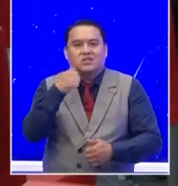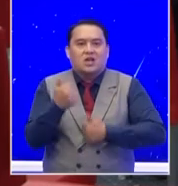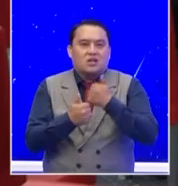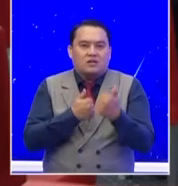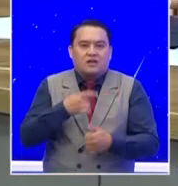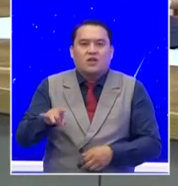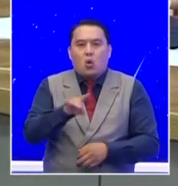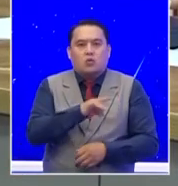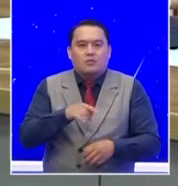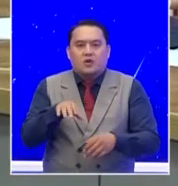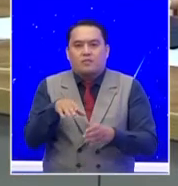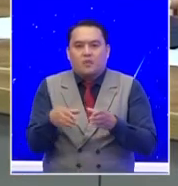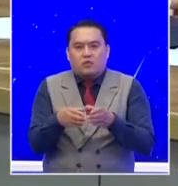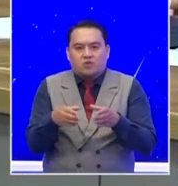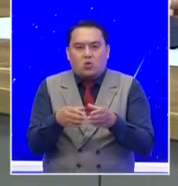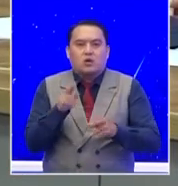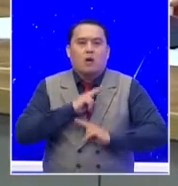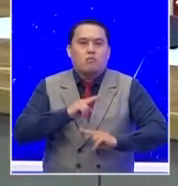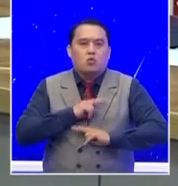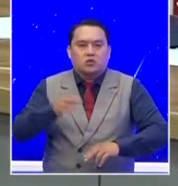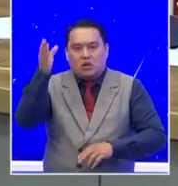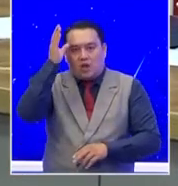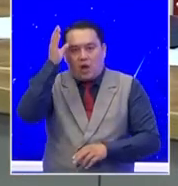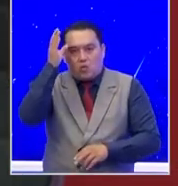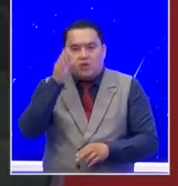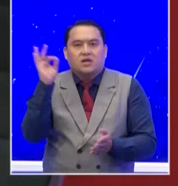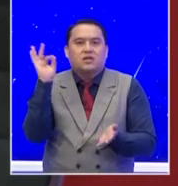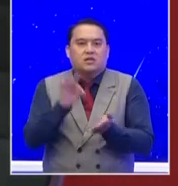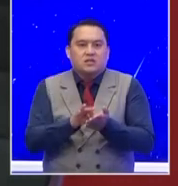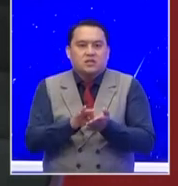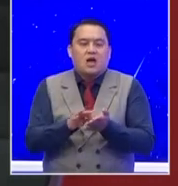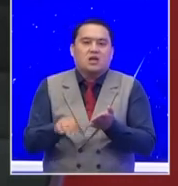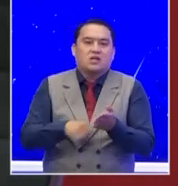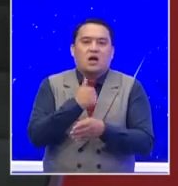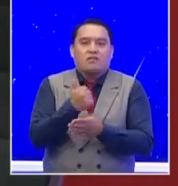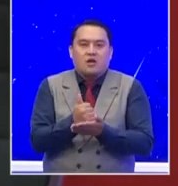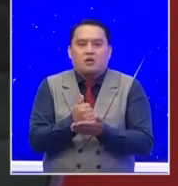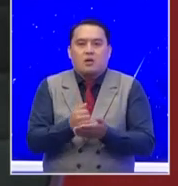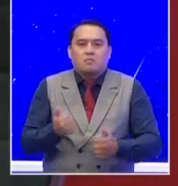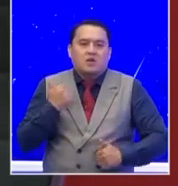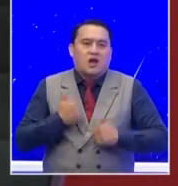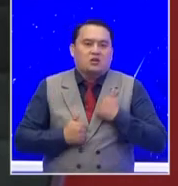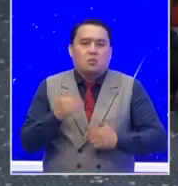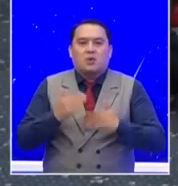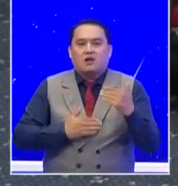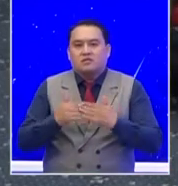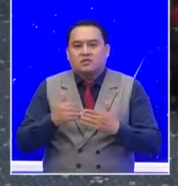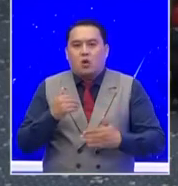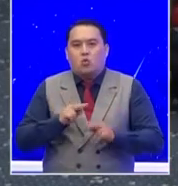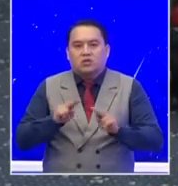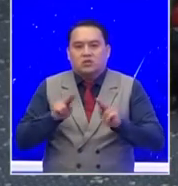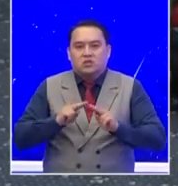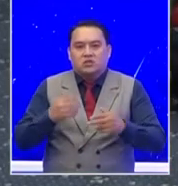инициированной региональным профсоюзом работников образования и науки основная цель повышение престижа профессии и статуса